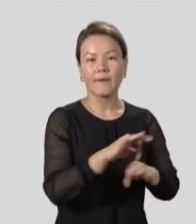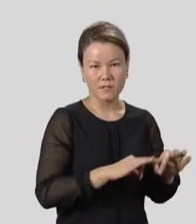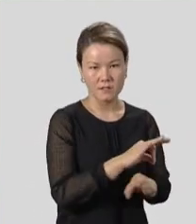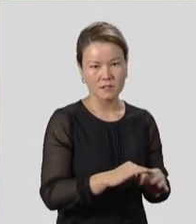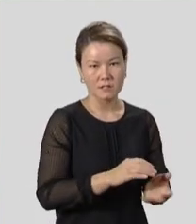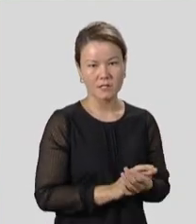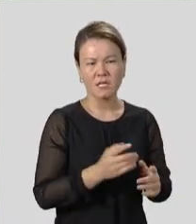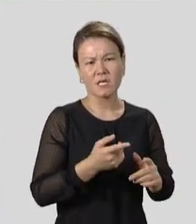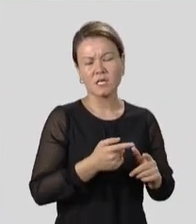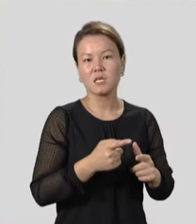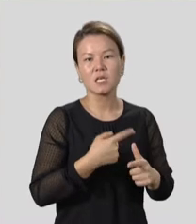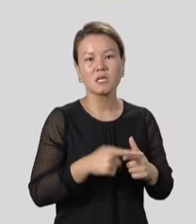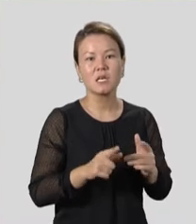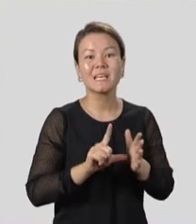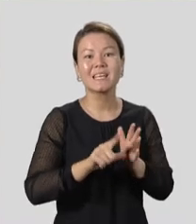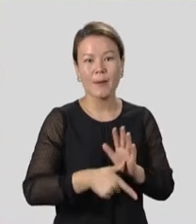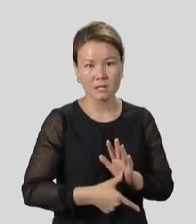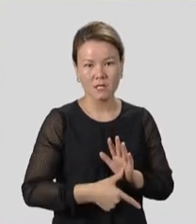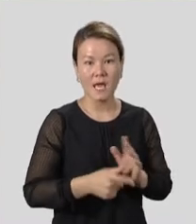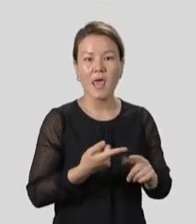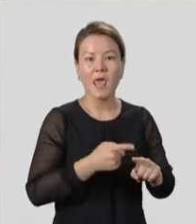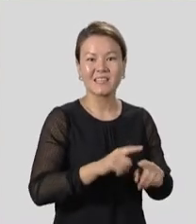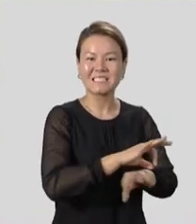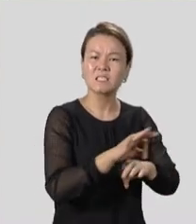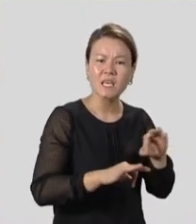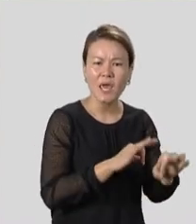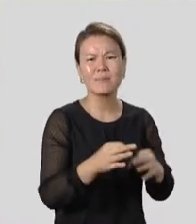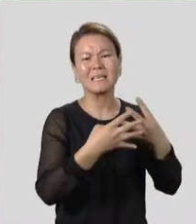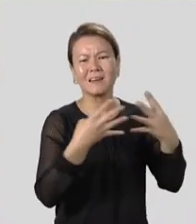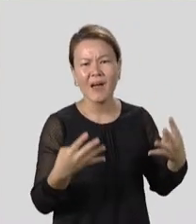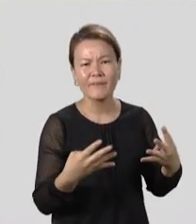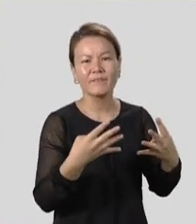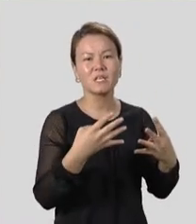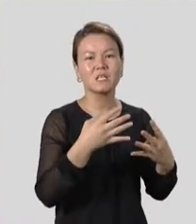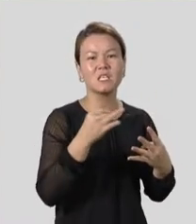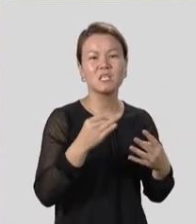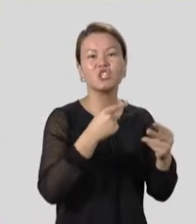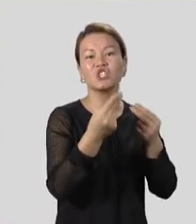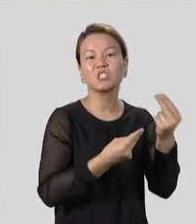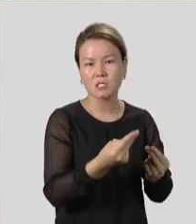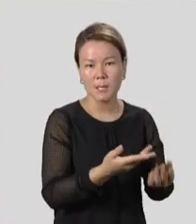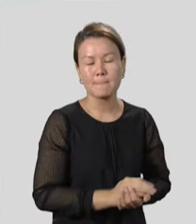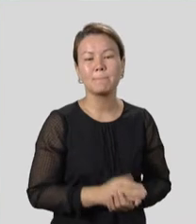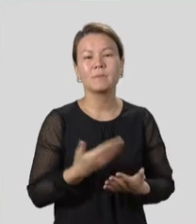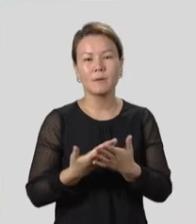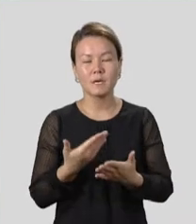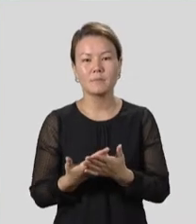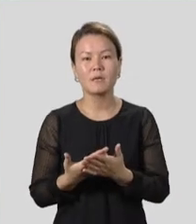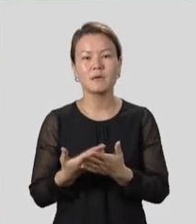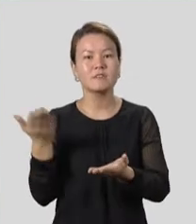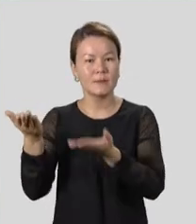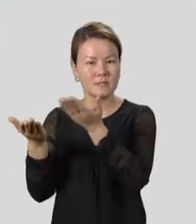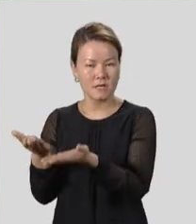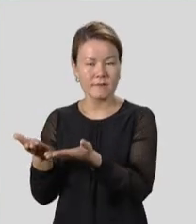Графические или геометрические – а это схемы, графики и чертежи. На примере